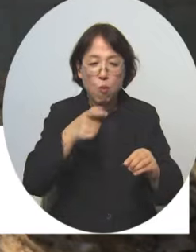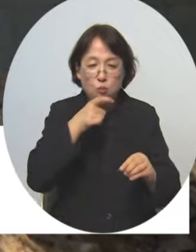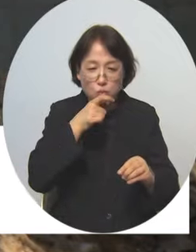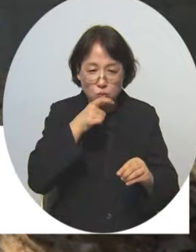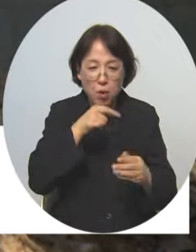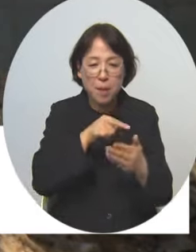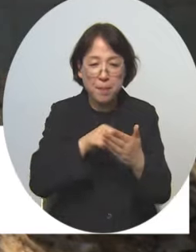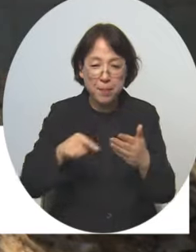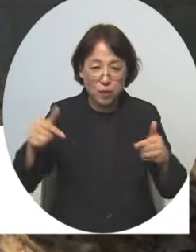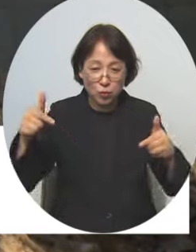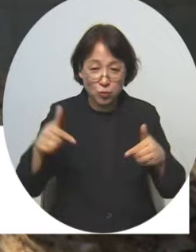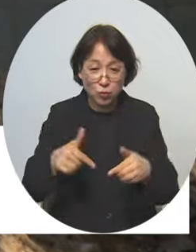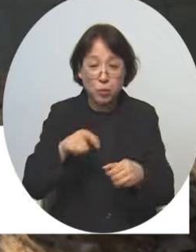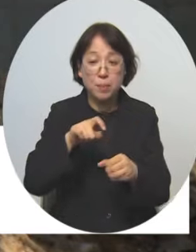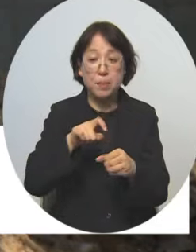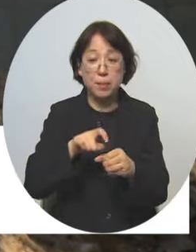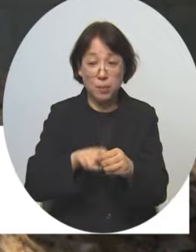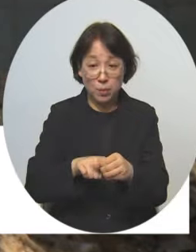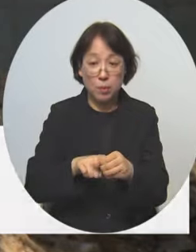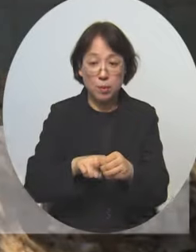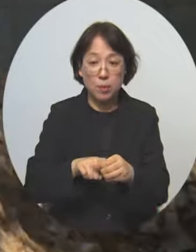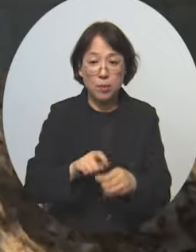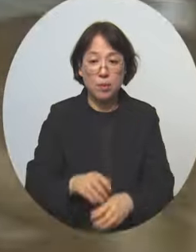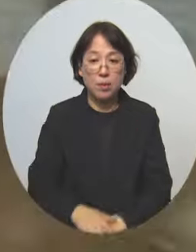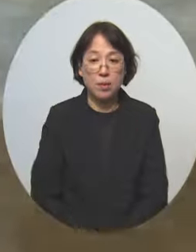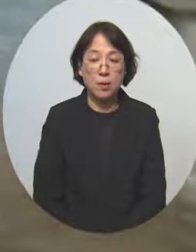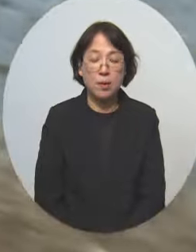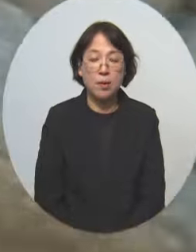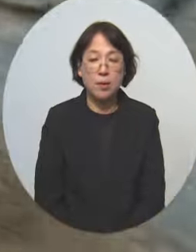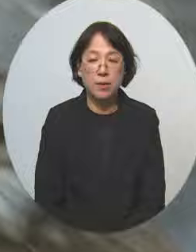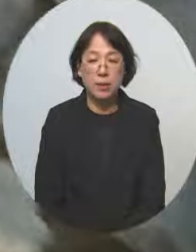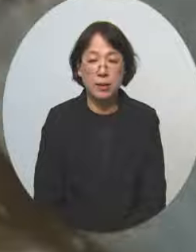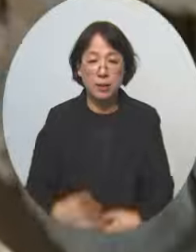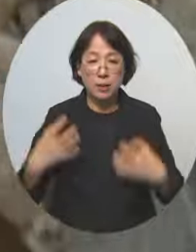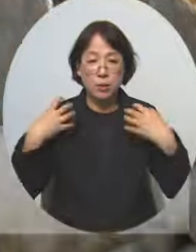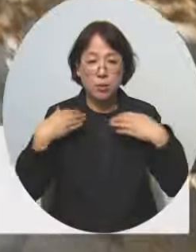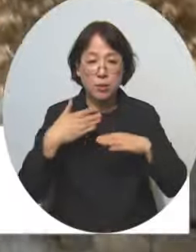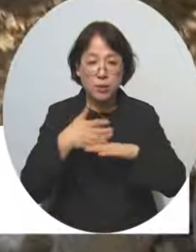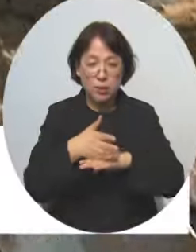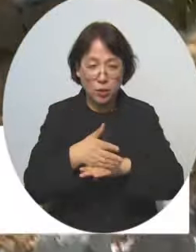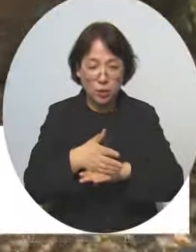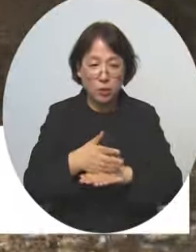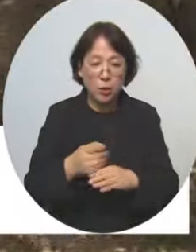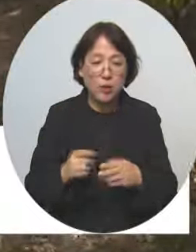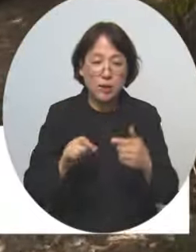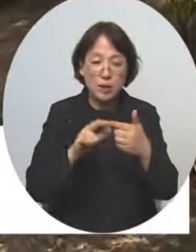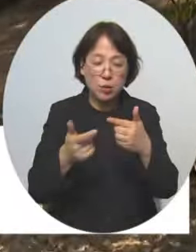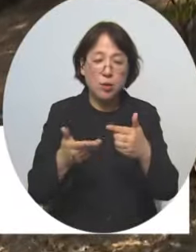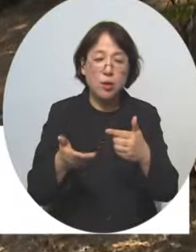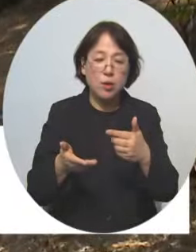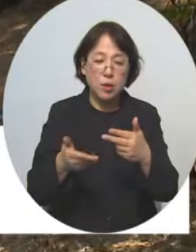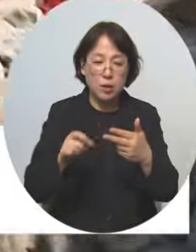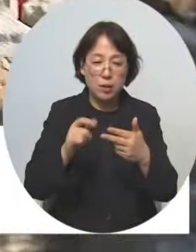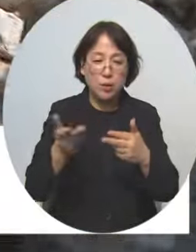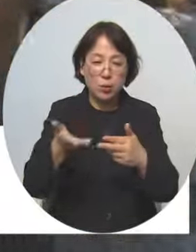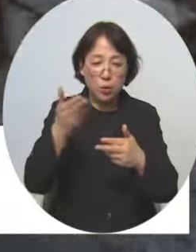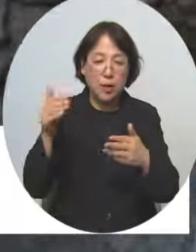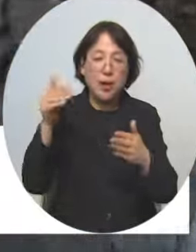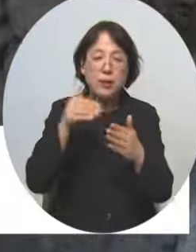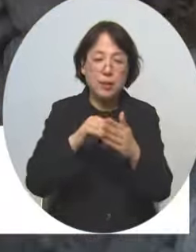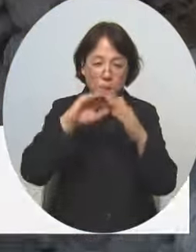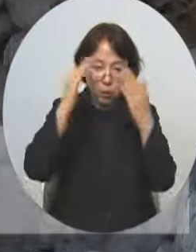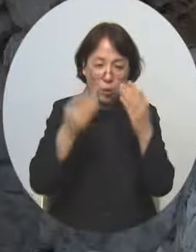물에 대한 피해를 최소한으로 시키기 위해서 정부는 늦어도 다음 달 초까지인 전국 산사태 피해지